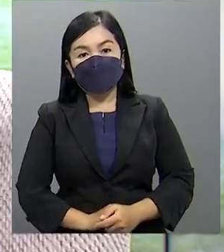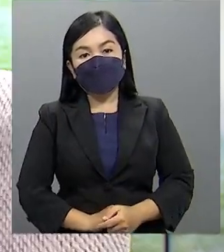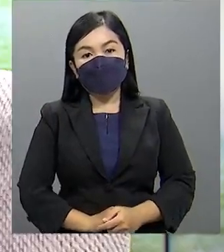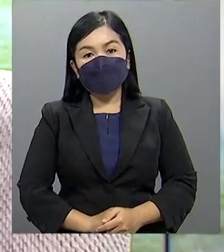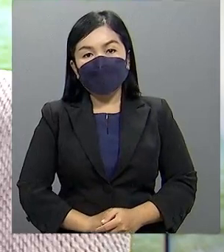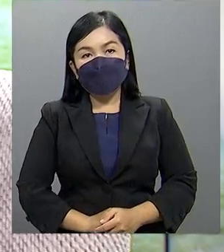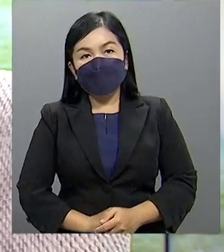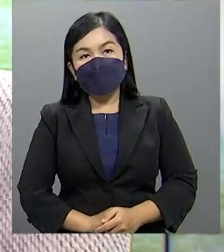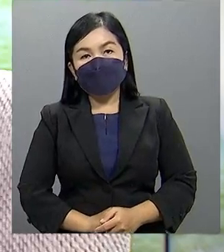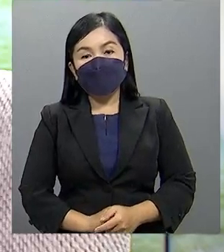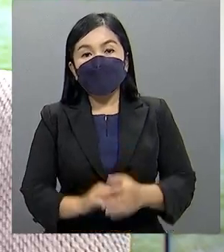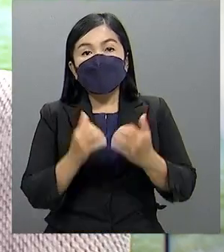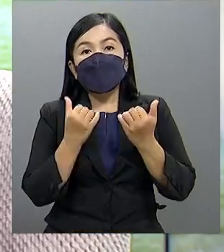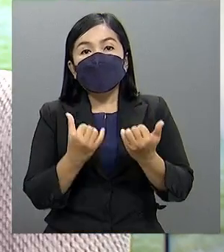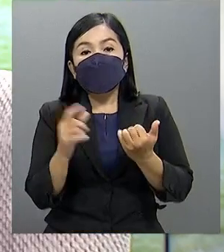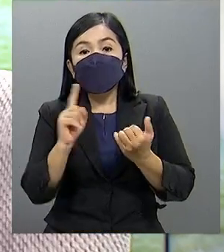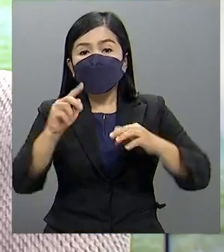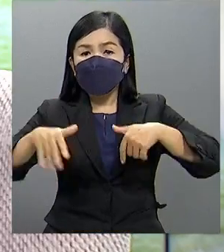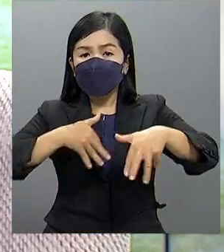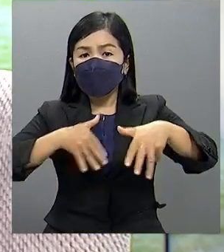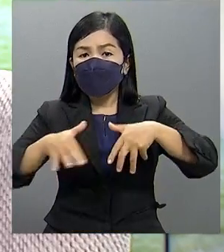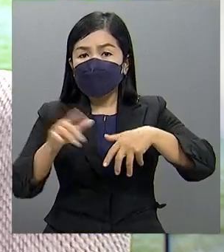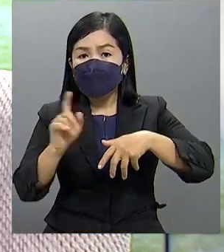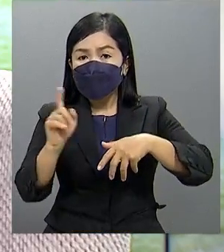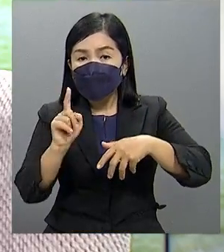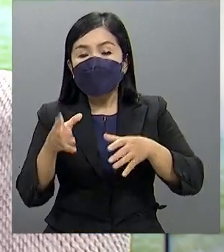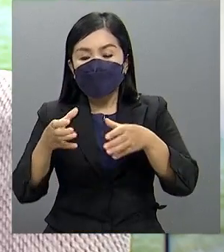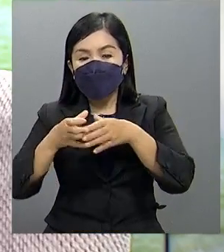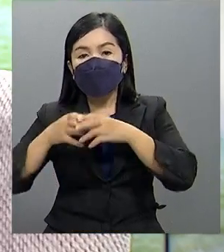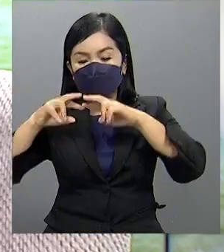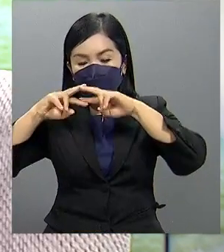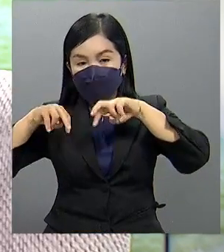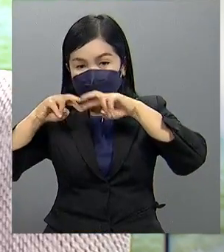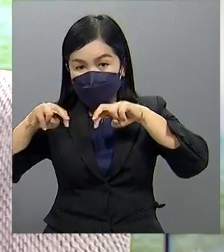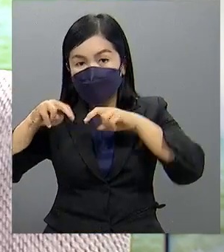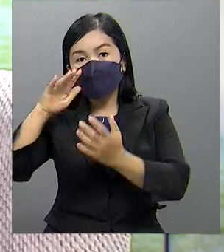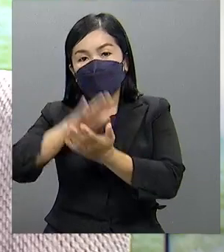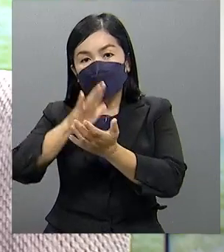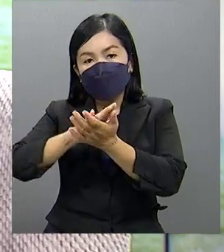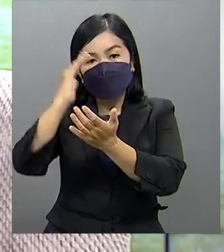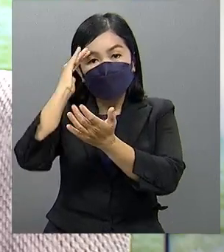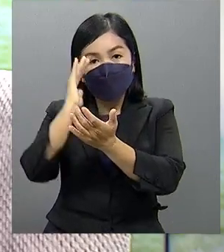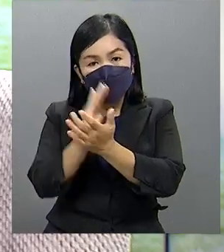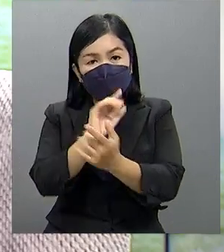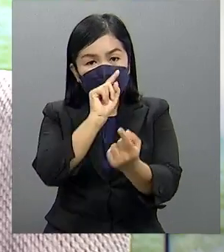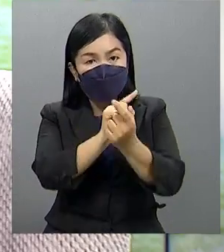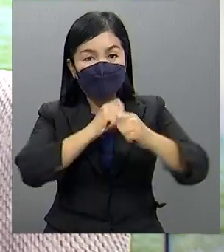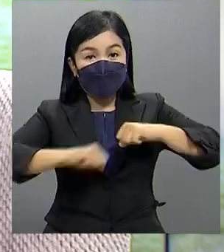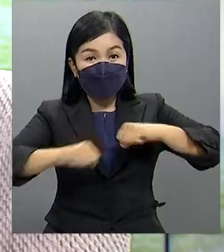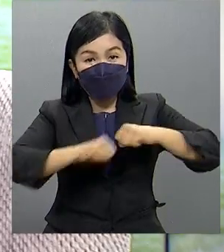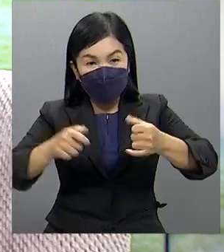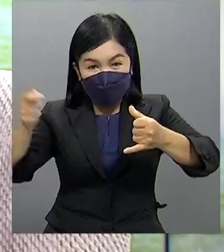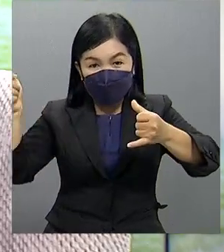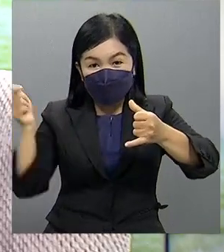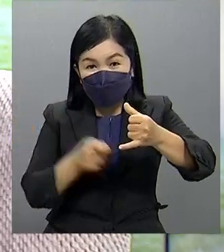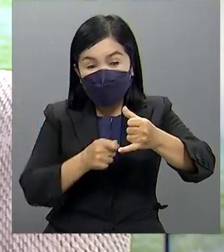นอกเหนือจากนั้นคุณผู้ชมคะมีข้อมูลจากทีมวิจัยโรงเรียนนายร้อยตำรวจที่พบว่ามีเยาวชนที่เคยได้รับโทษให้อยู่ในสถานพินิจม